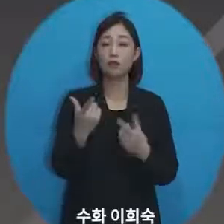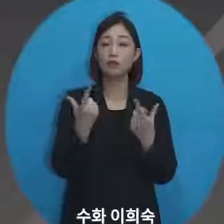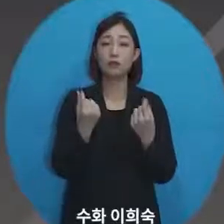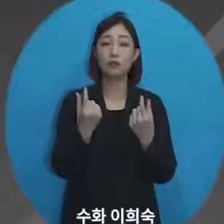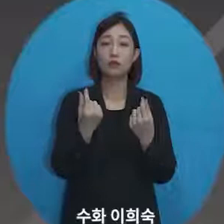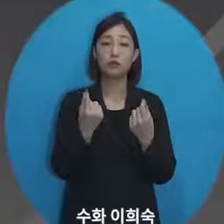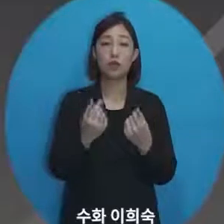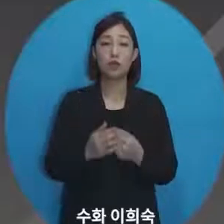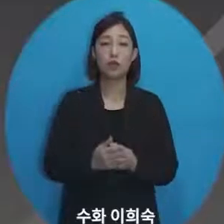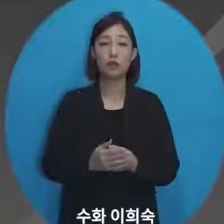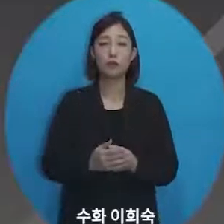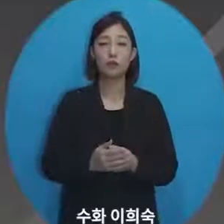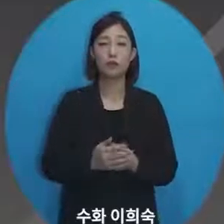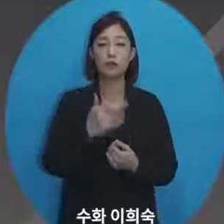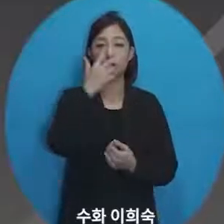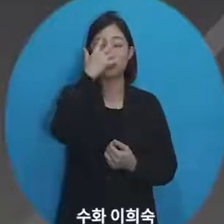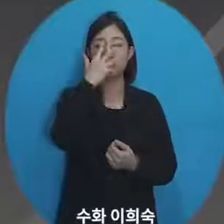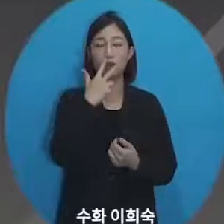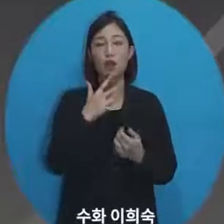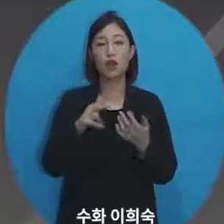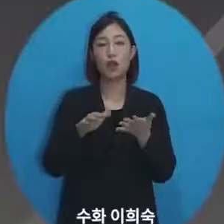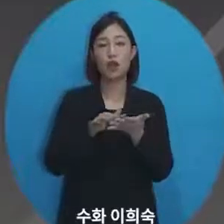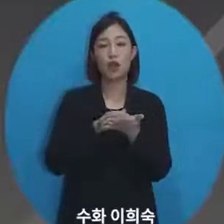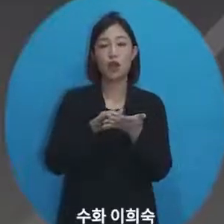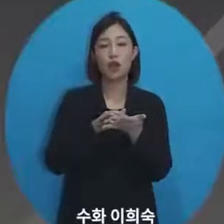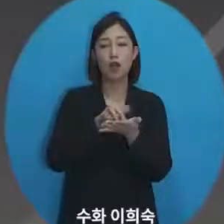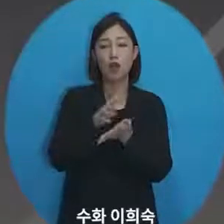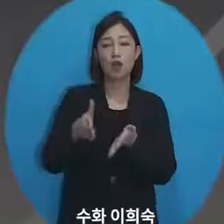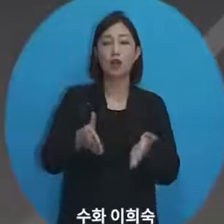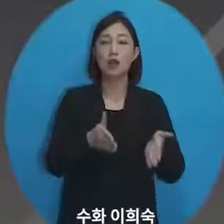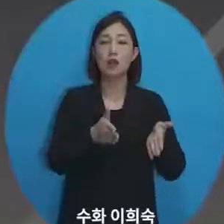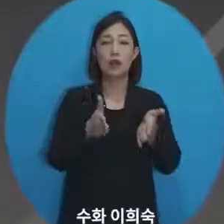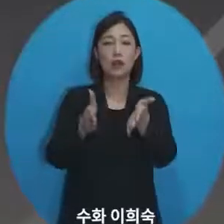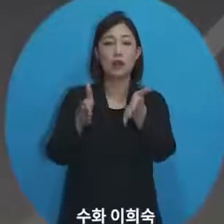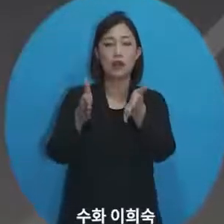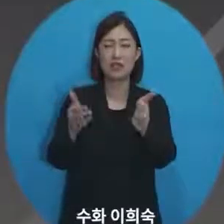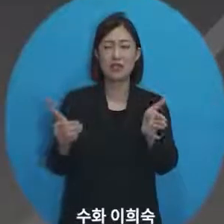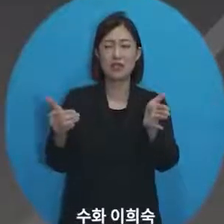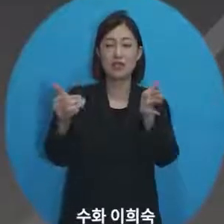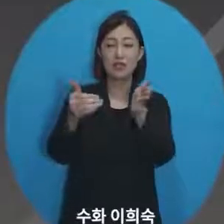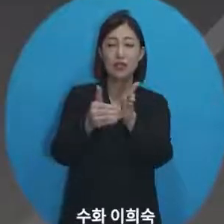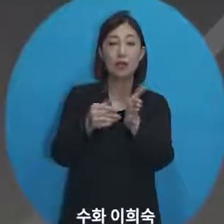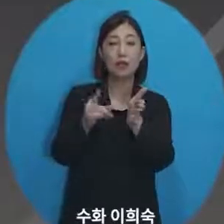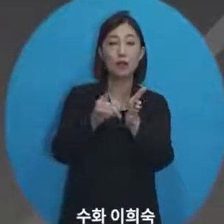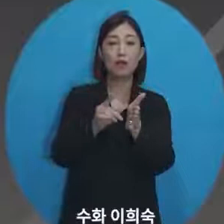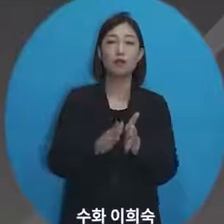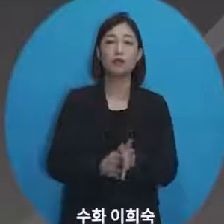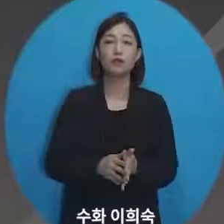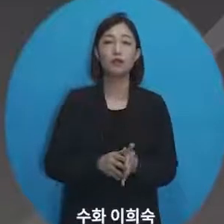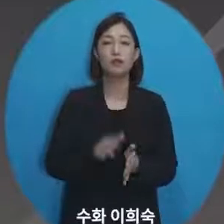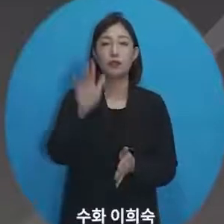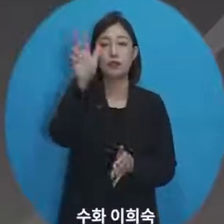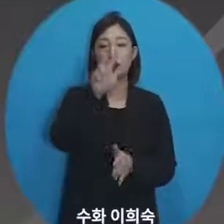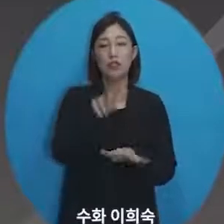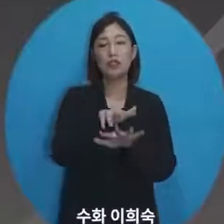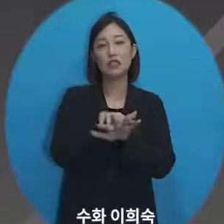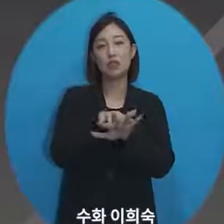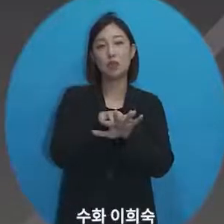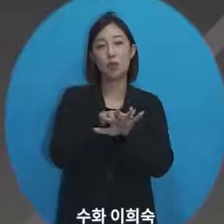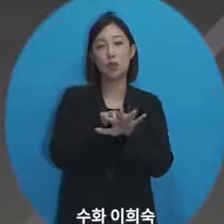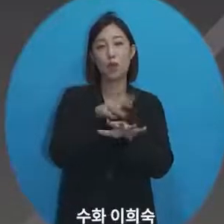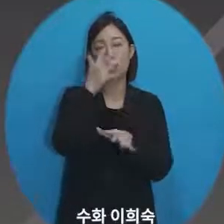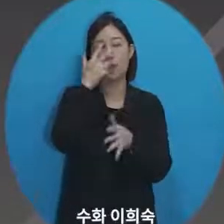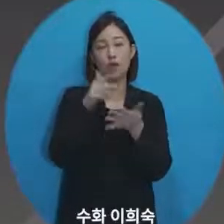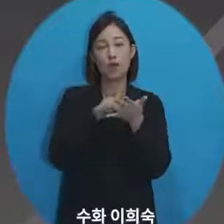선형 블록의 끝에는 반드시 점자 블록 끝에는 촉지도를 두고 있죠. 그래서 내가